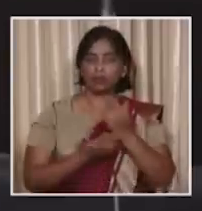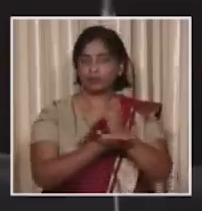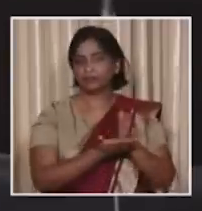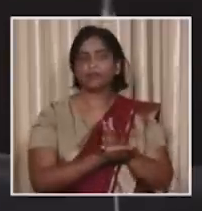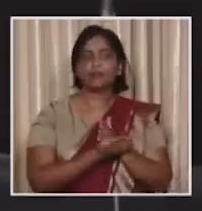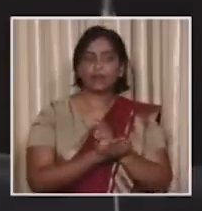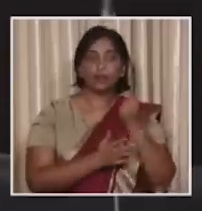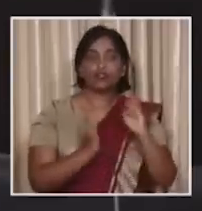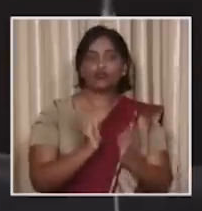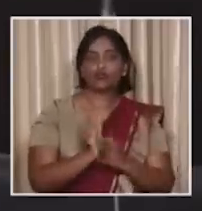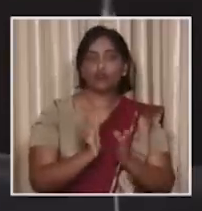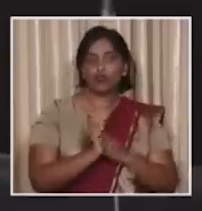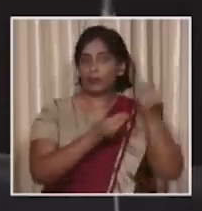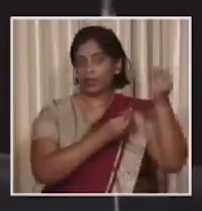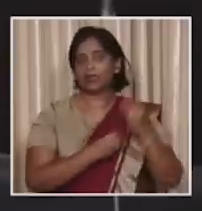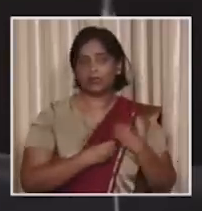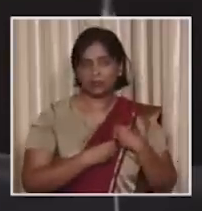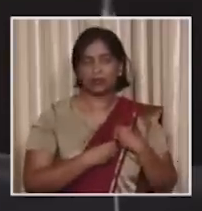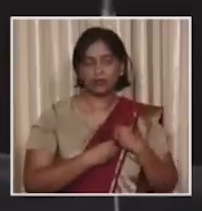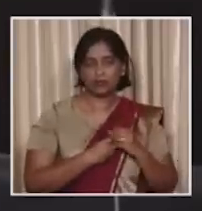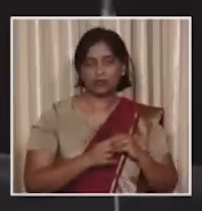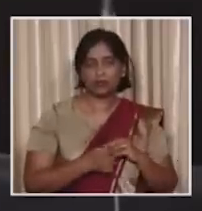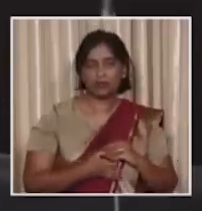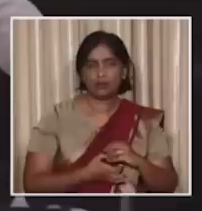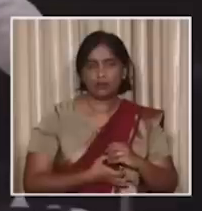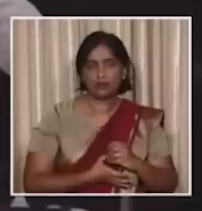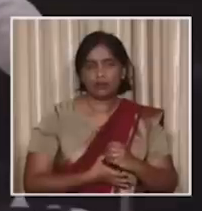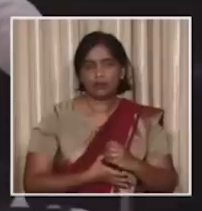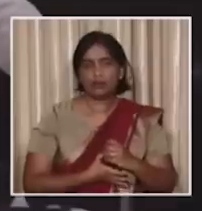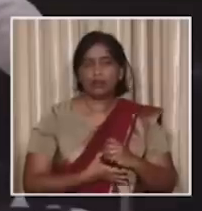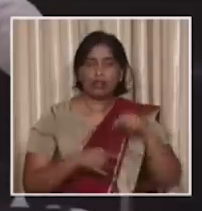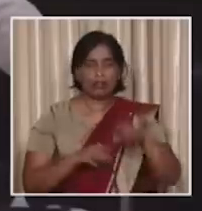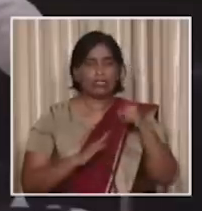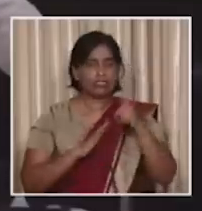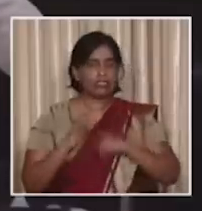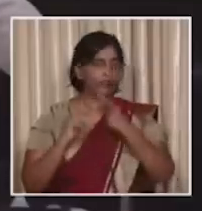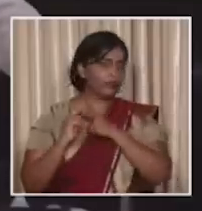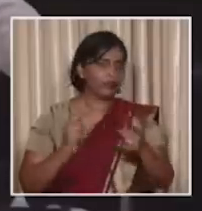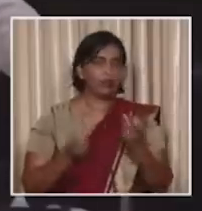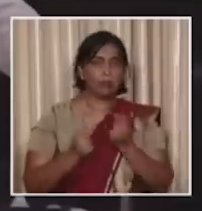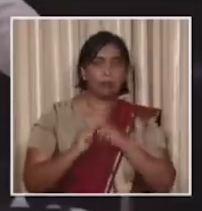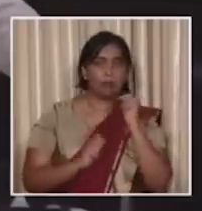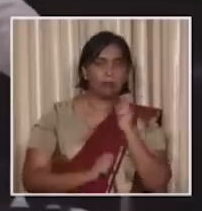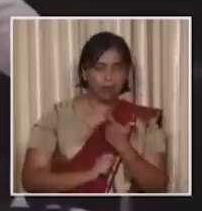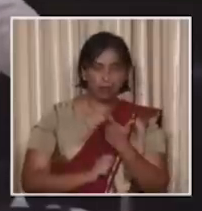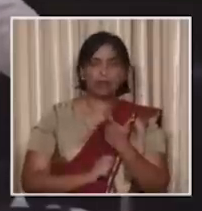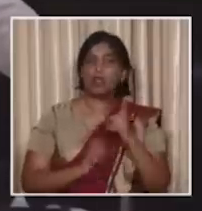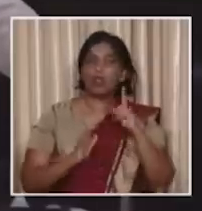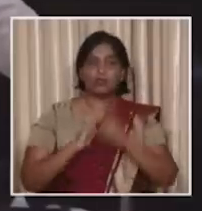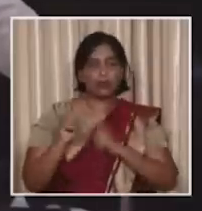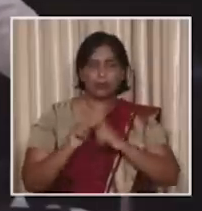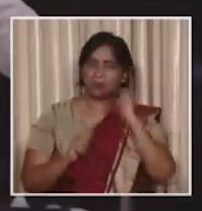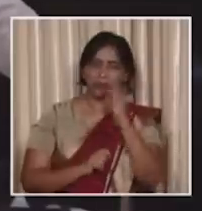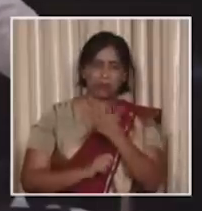තින්නේ මේක මුදල් කොමිෂන් සභාවෙන්මයි එවලා තින්නේ මේ බෙදීම. නැහැ ඔබතුමා කියපේ කාරී දැනට ජනවාරි මාසෙ ඉඳන් මේ දක්වා තියෙන හිගිය තියෙනවා. ජනවාරි වෙනකන් ගෙවලා තියෙනවා.